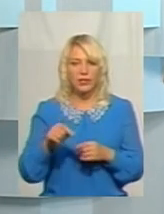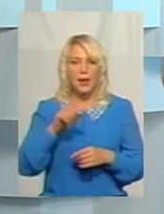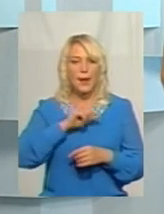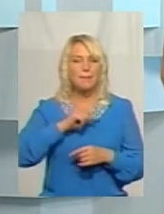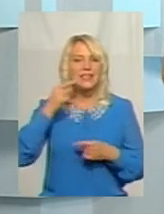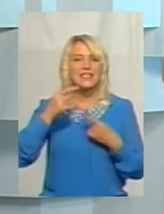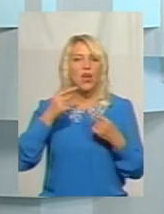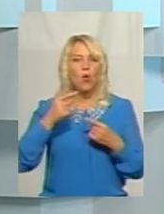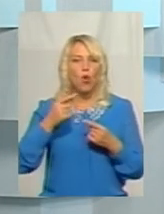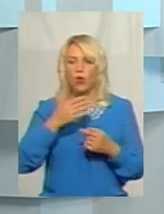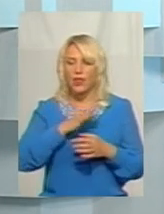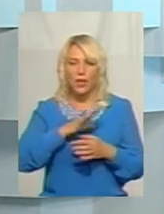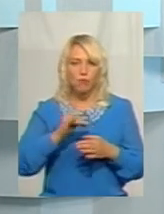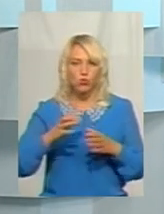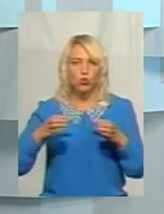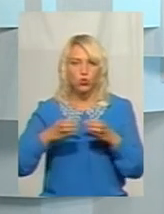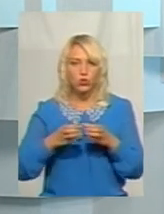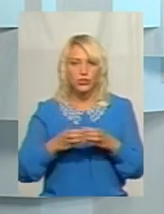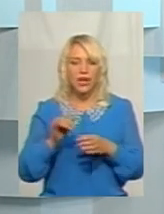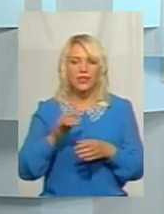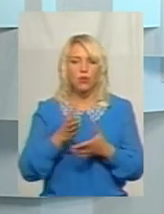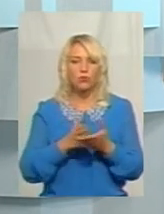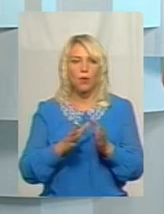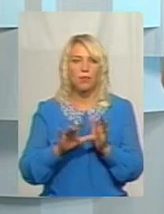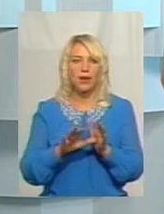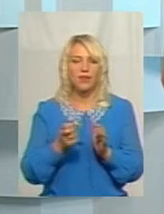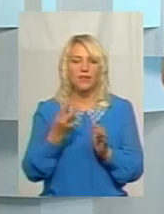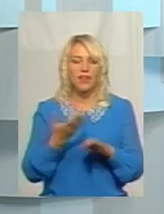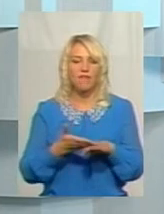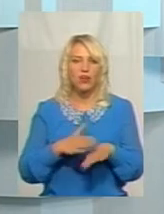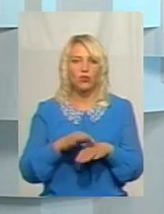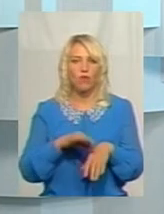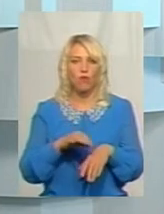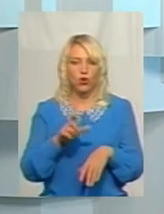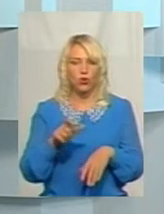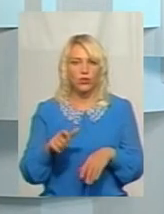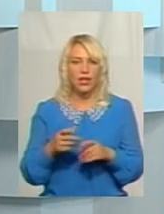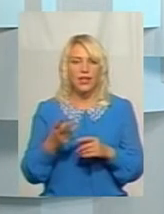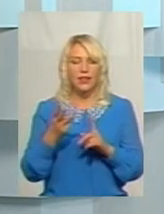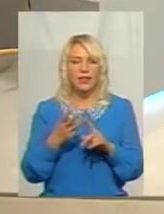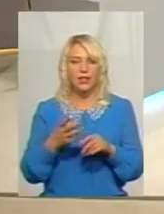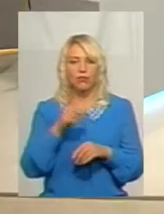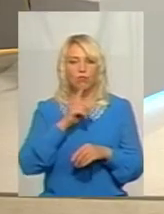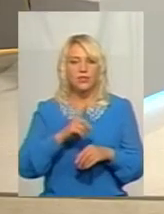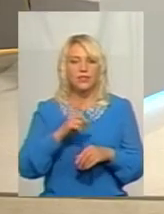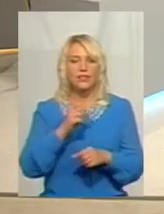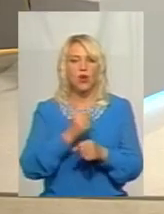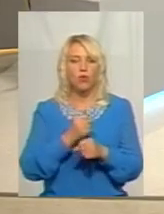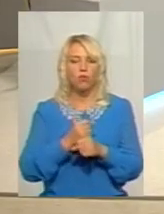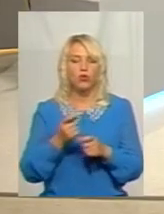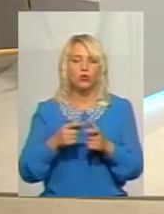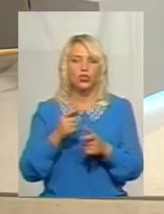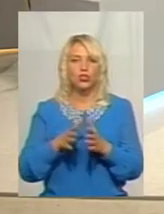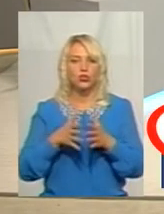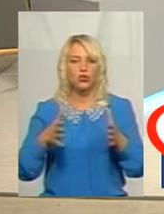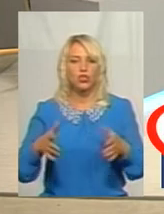не було у штаті, і обслуговувала бригада 12 важкохворих людей. От на третьому місяці роботи чи розширили